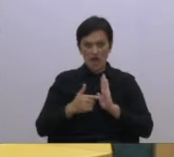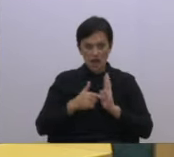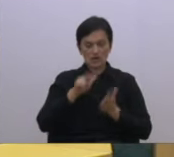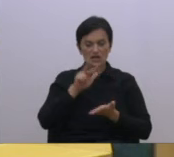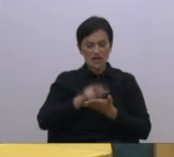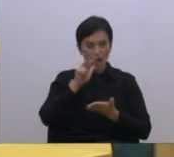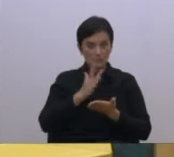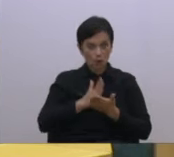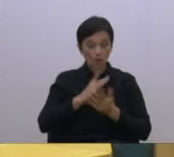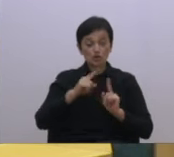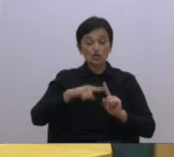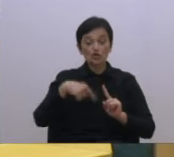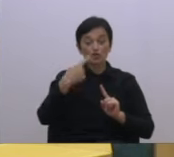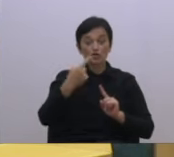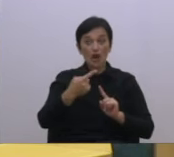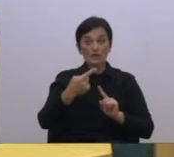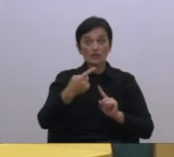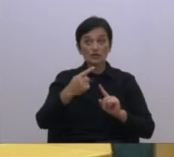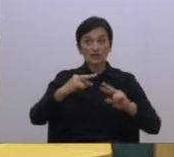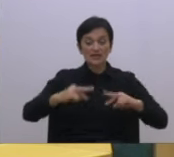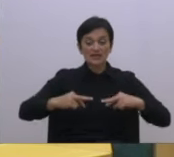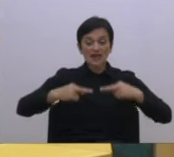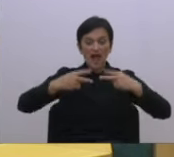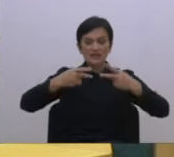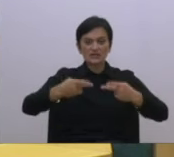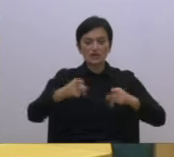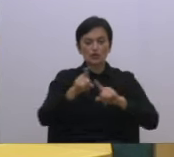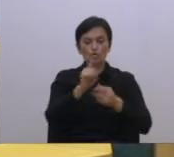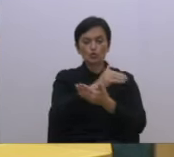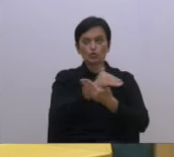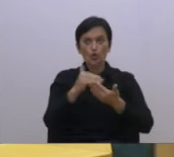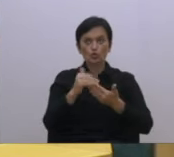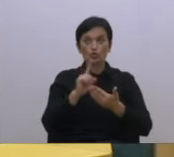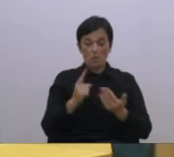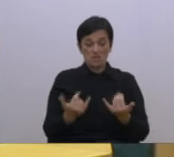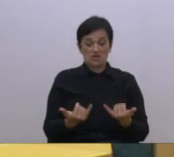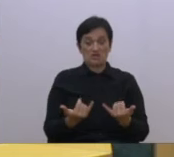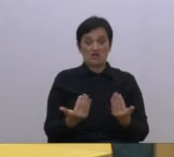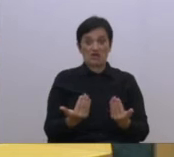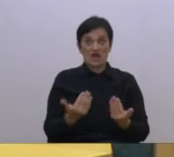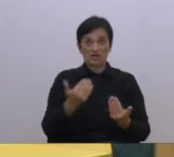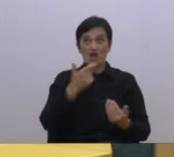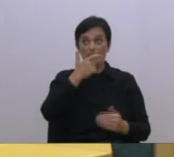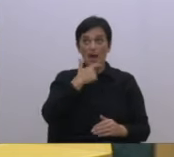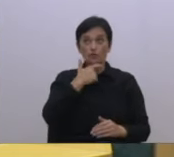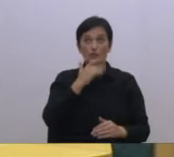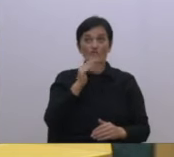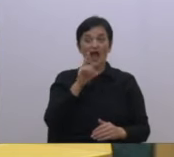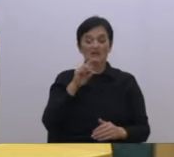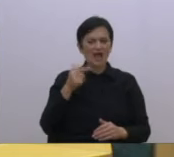გამტკიცებული და შემდეგ გადაიზარდა ეს იმ დონემდე, რომ დღეს აღნიშნა კიდევაც ბატონმა